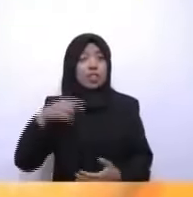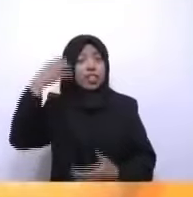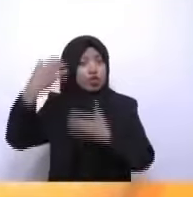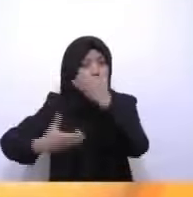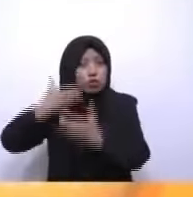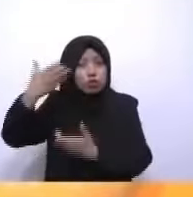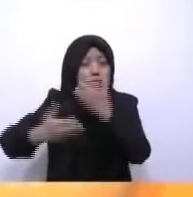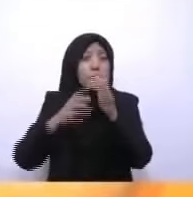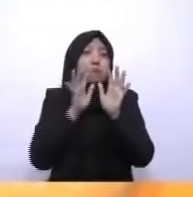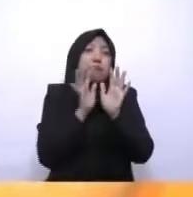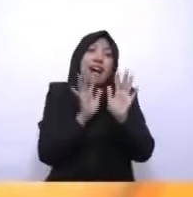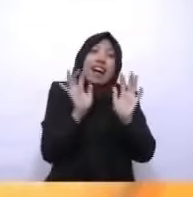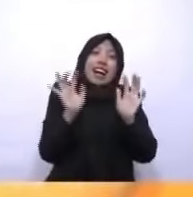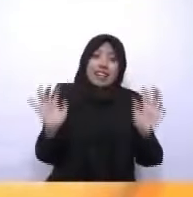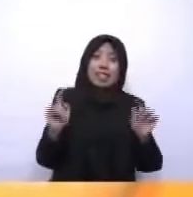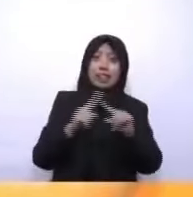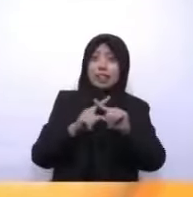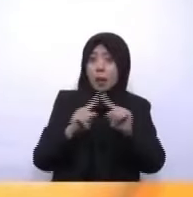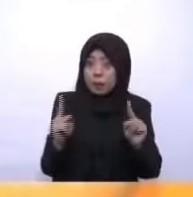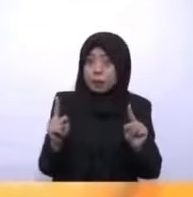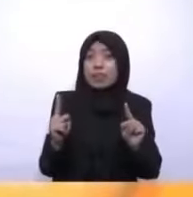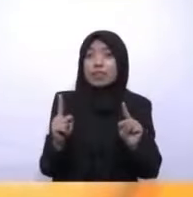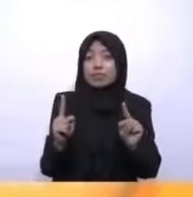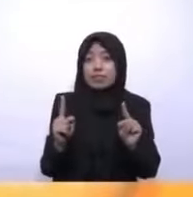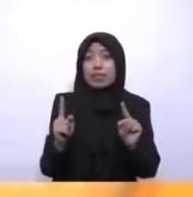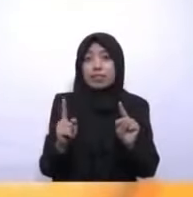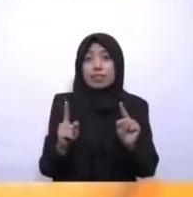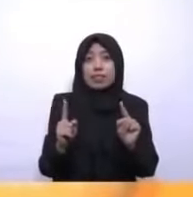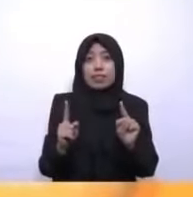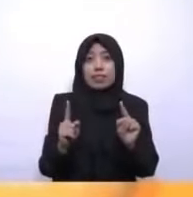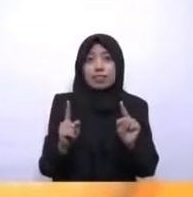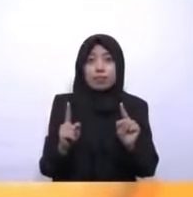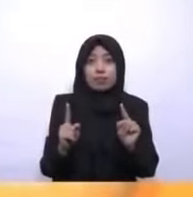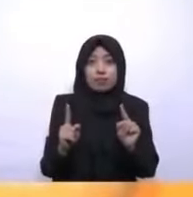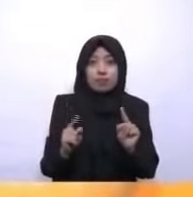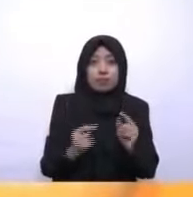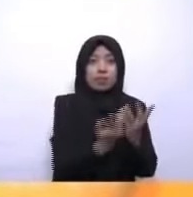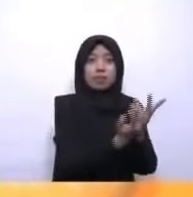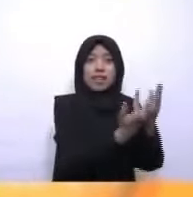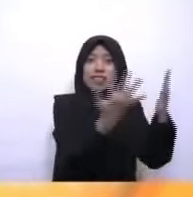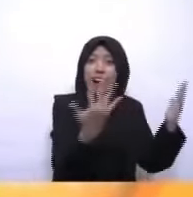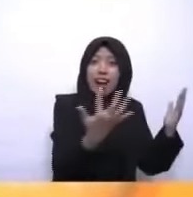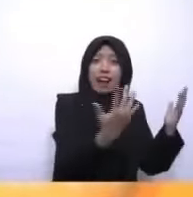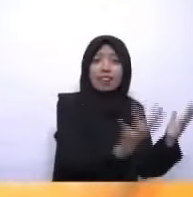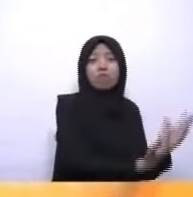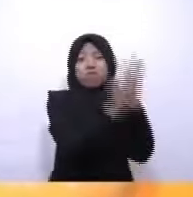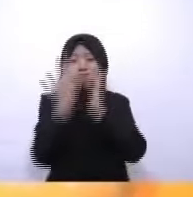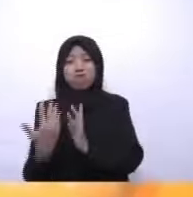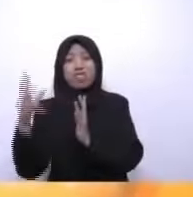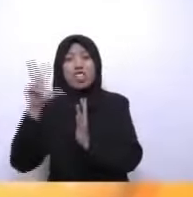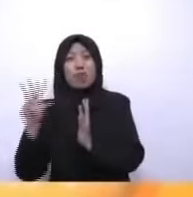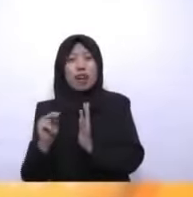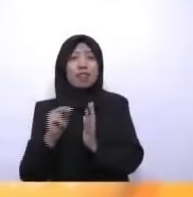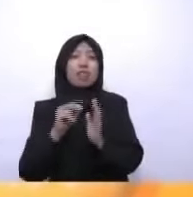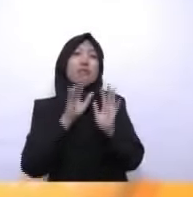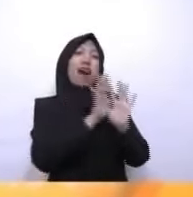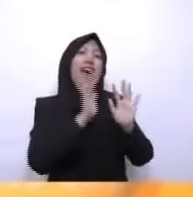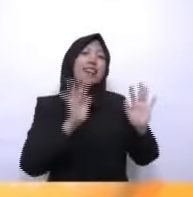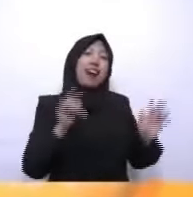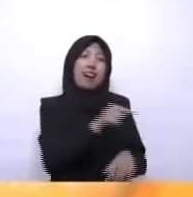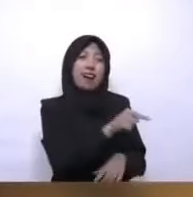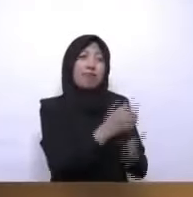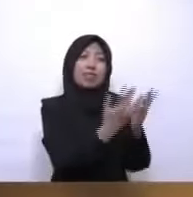industri-industri, tetapi masih banyak tenaga kerja yang dari luar Jawa Barat. Oleh karena itu,